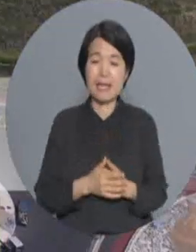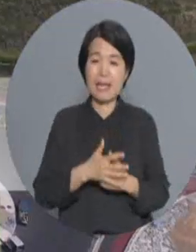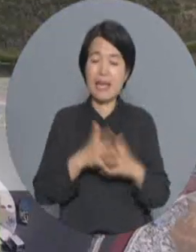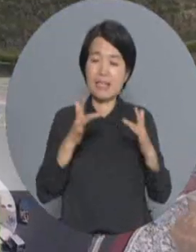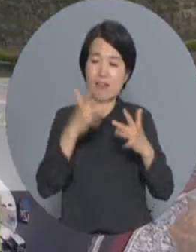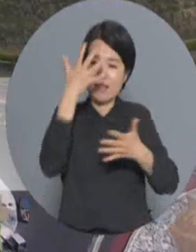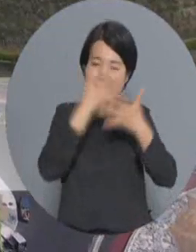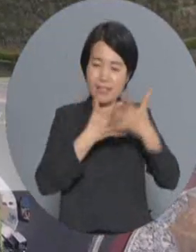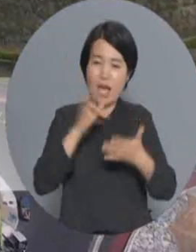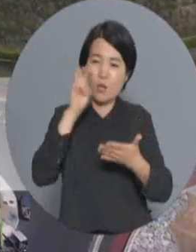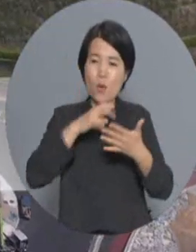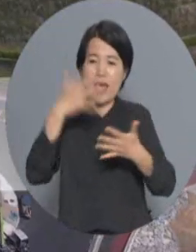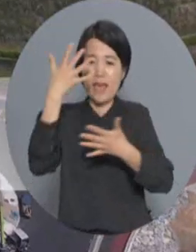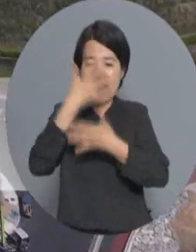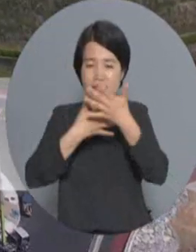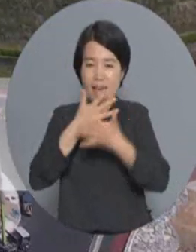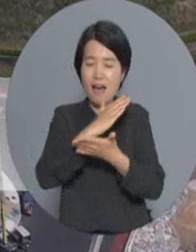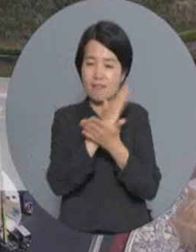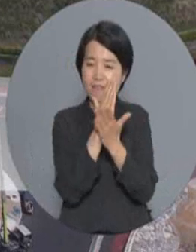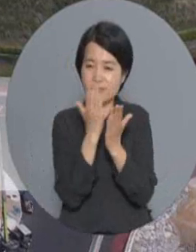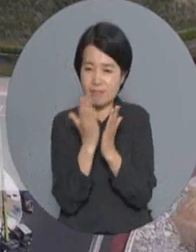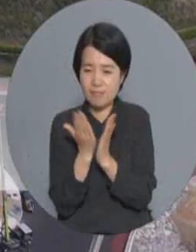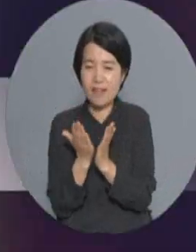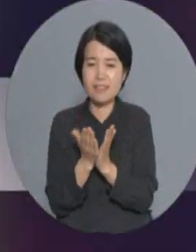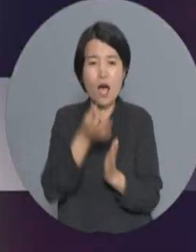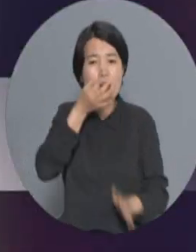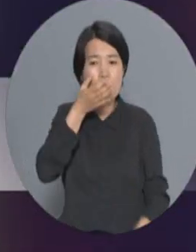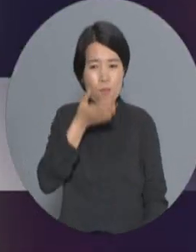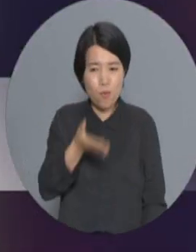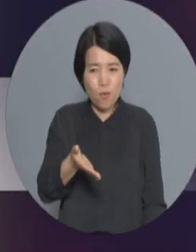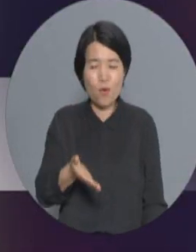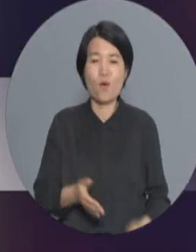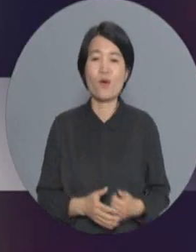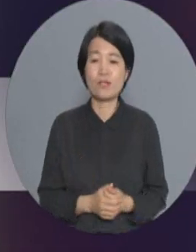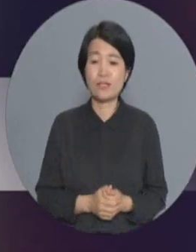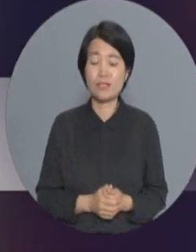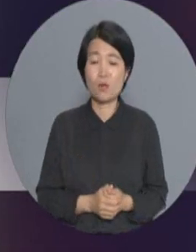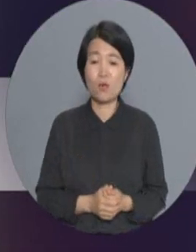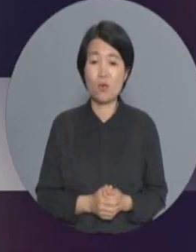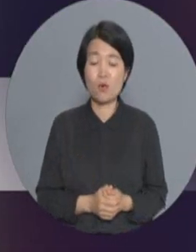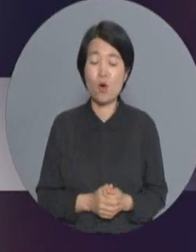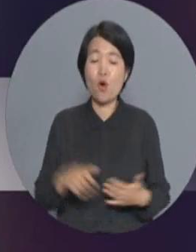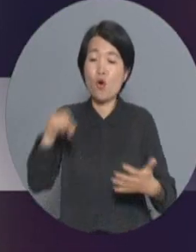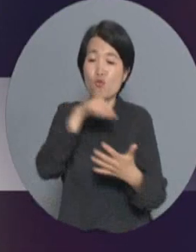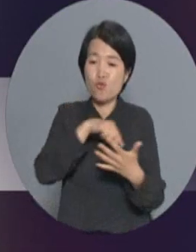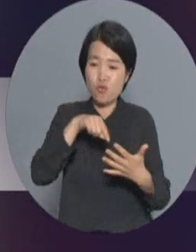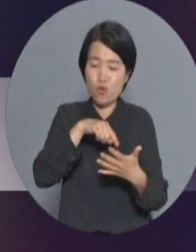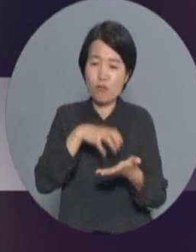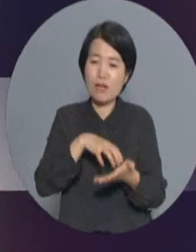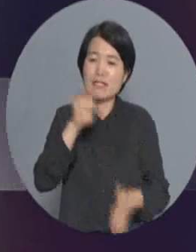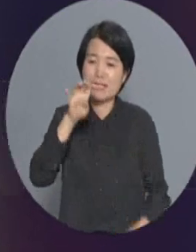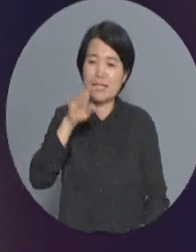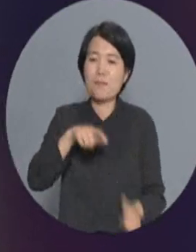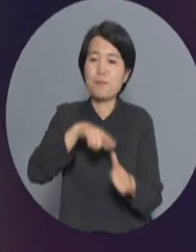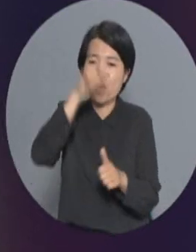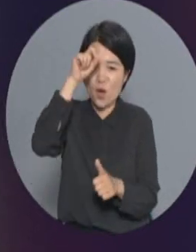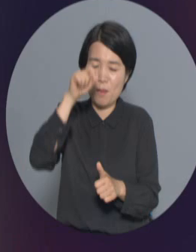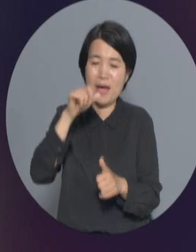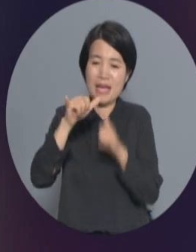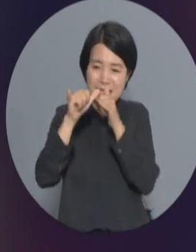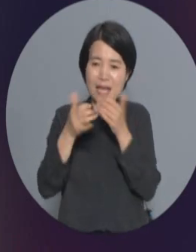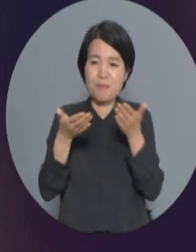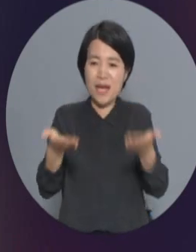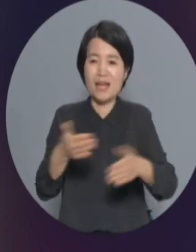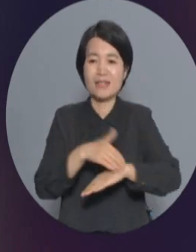뮤직비디오 등 다양한 분야의 영상 콘텐츠가 선보이고 여수시는이 가운데 4 편의 작품을 선정해